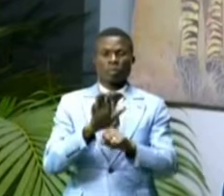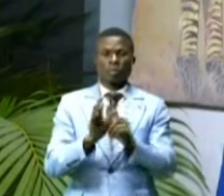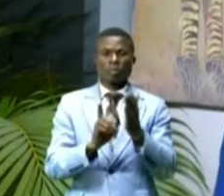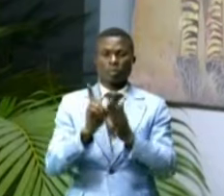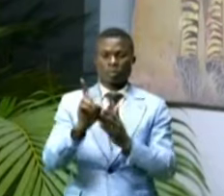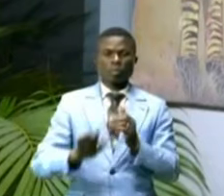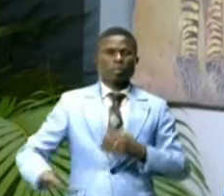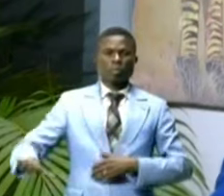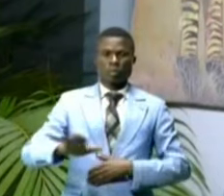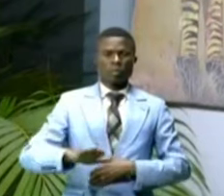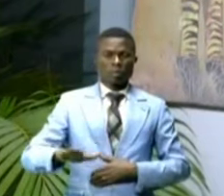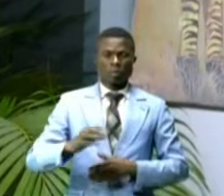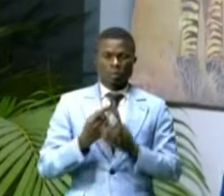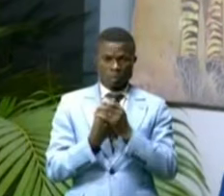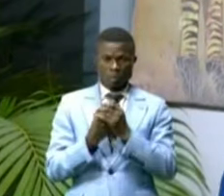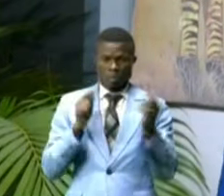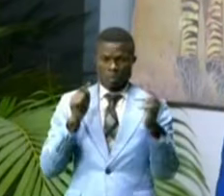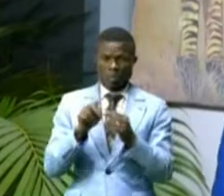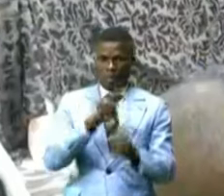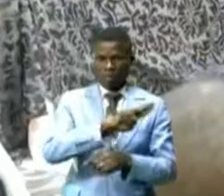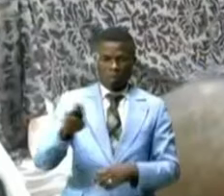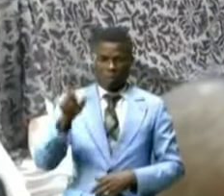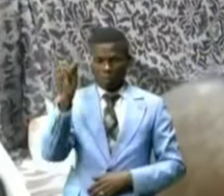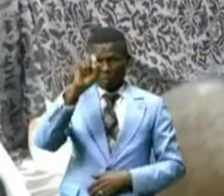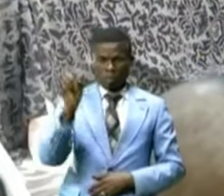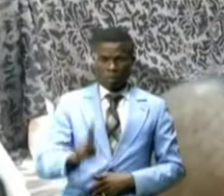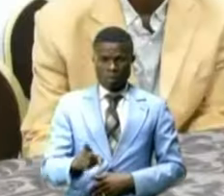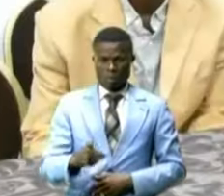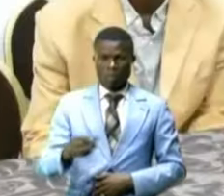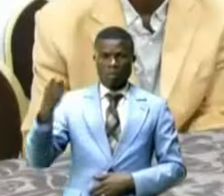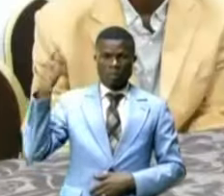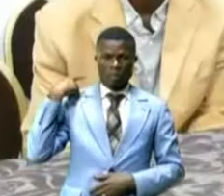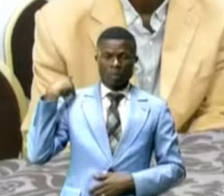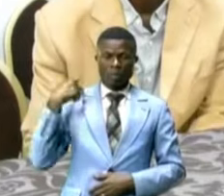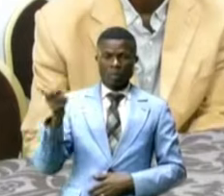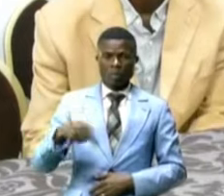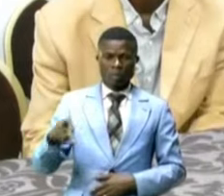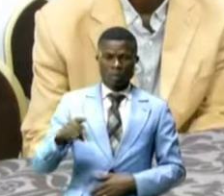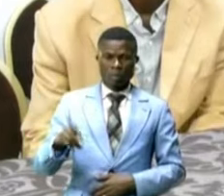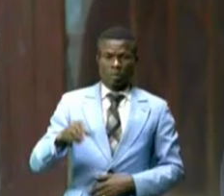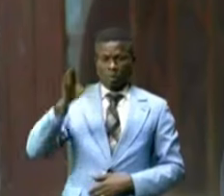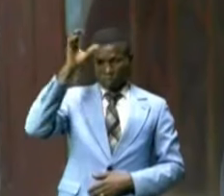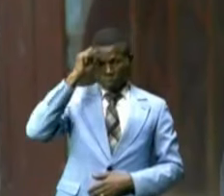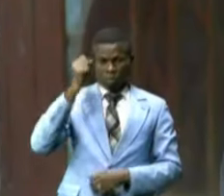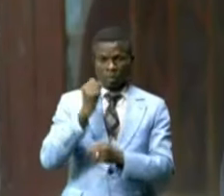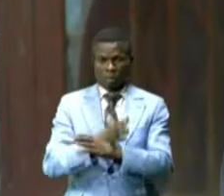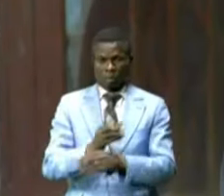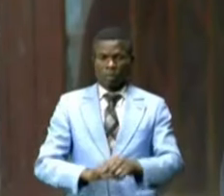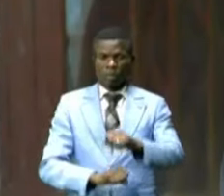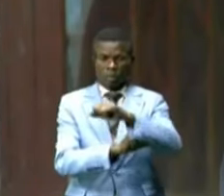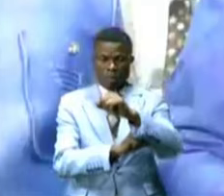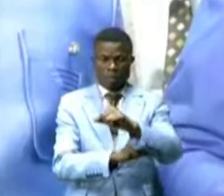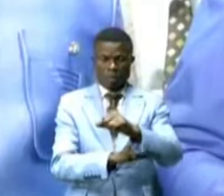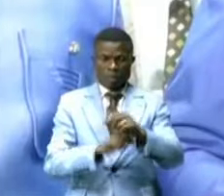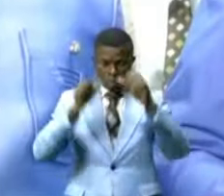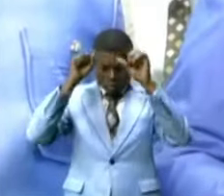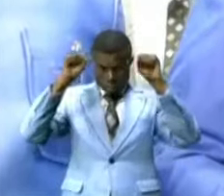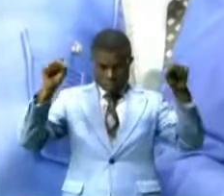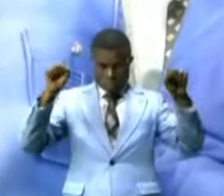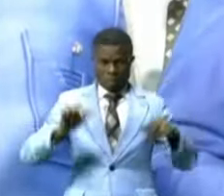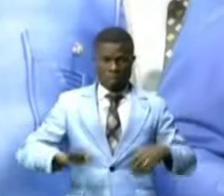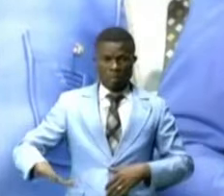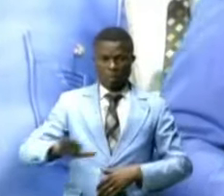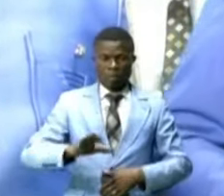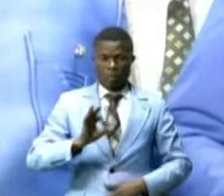la nation d'ici l'horizon 2030. Puis les notables de la province du Maïndombé qui sont disposés à soutenir le président de la